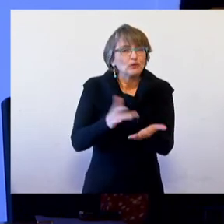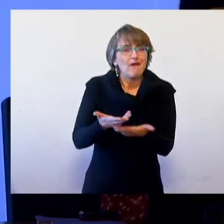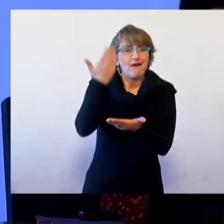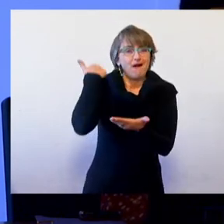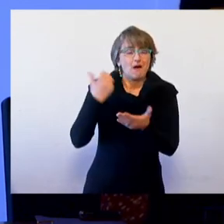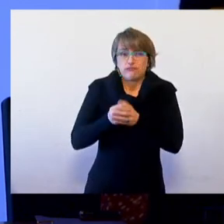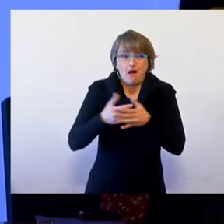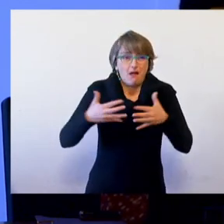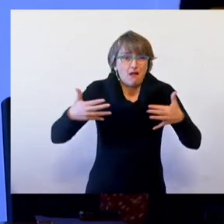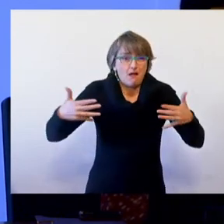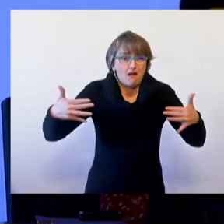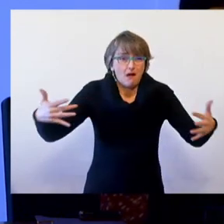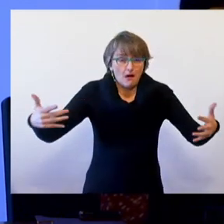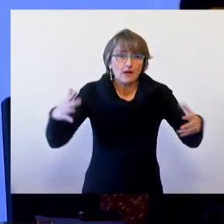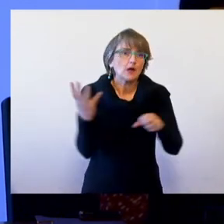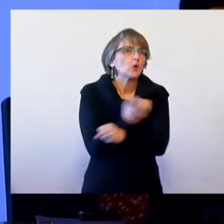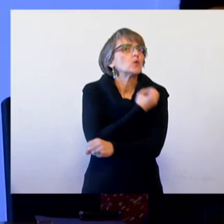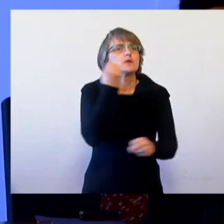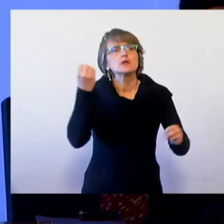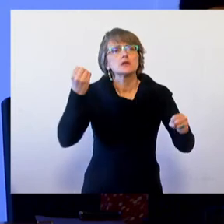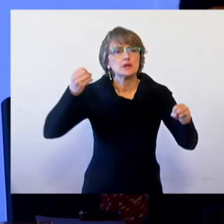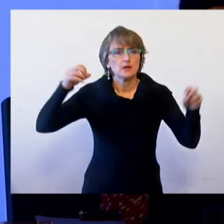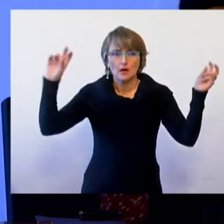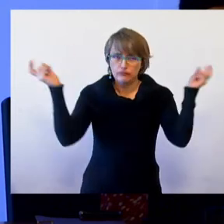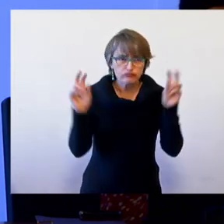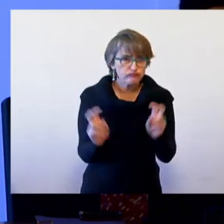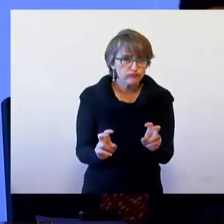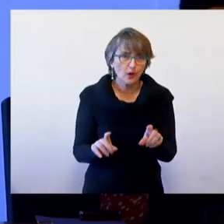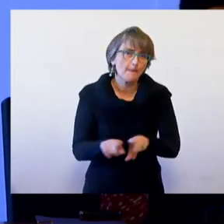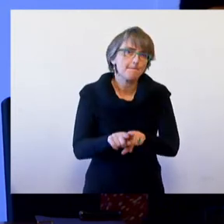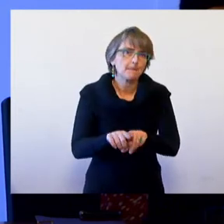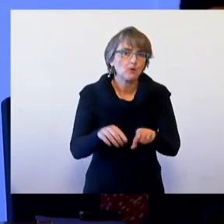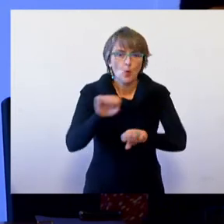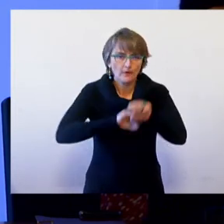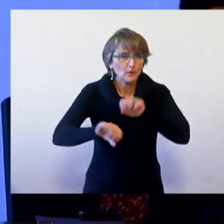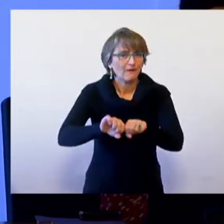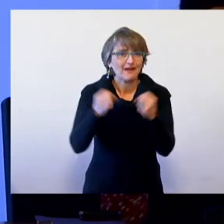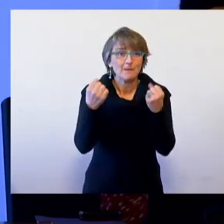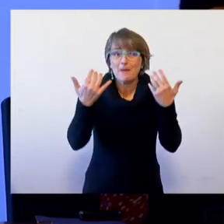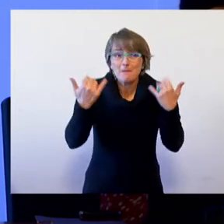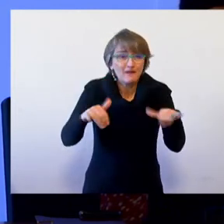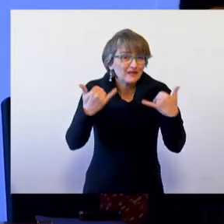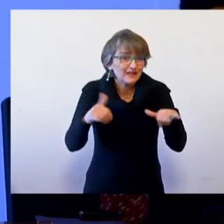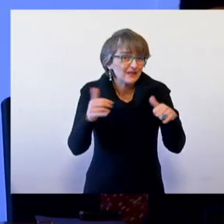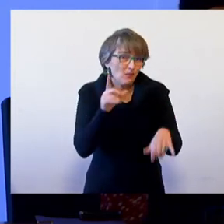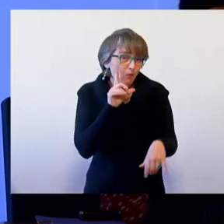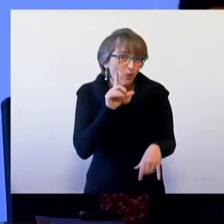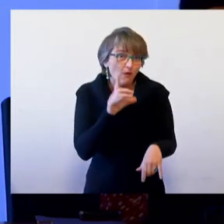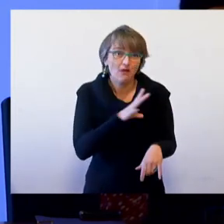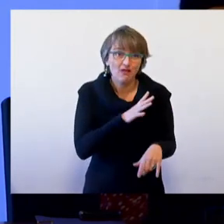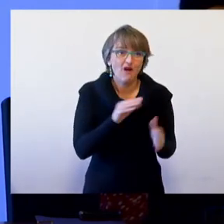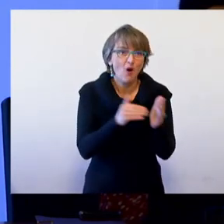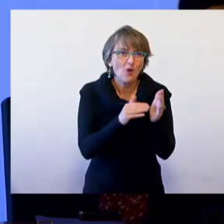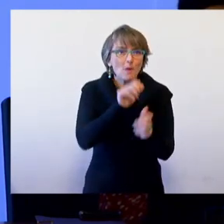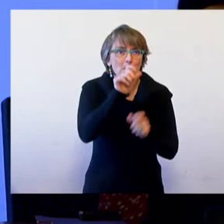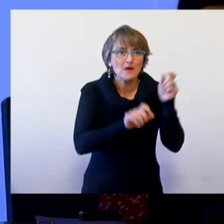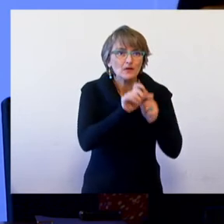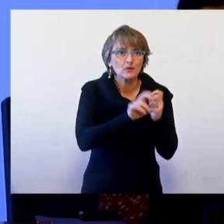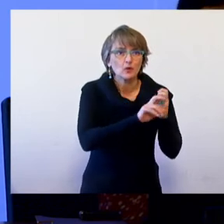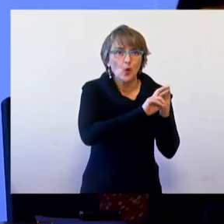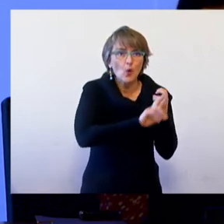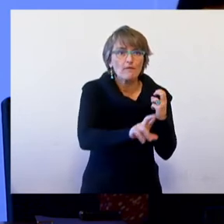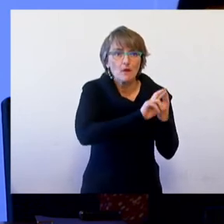partie seulement. Car effectivement, aujourd'hui, il y a encore un certain nombre de personnes qui viennent et qui reviennent. Dans